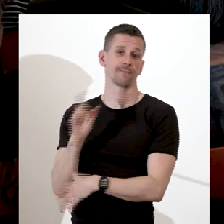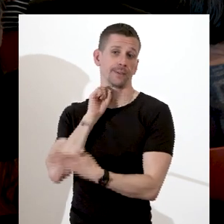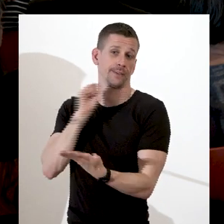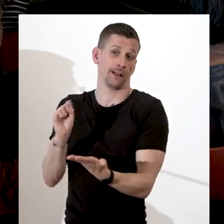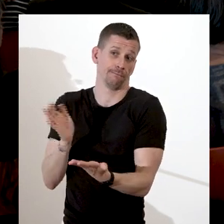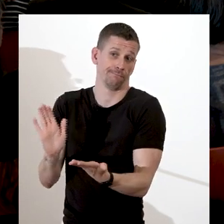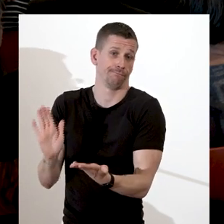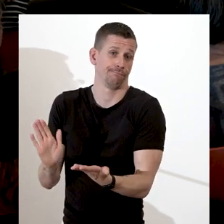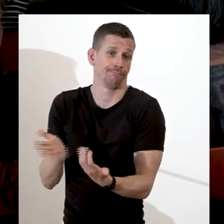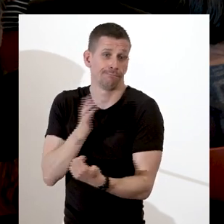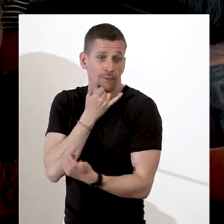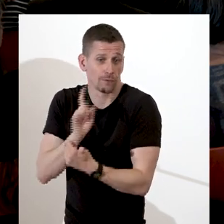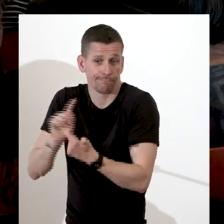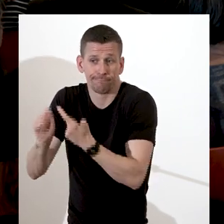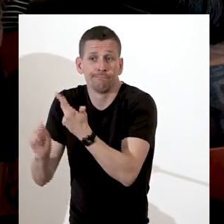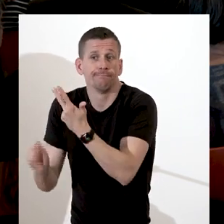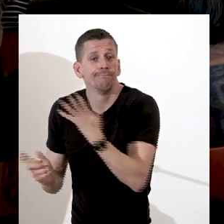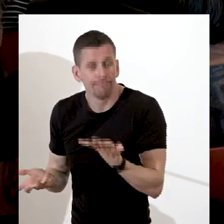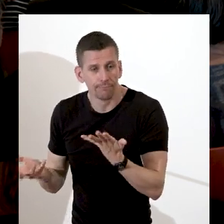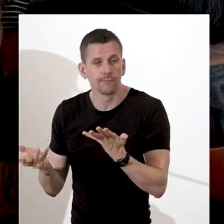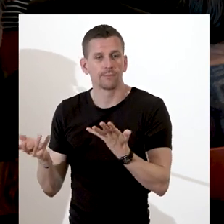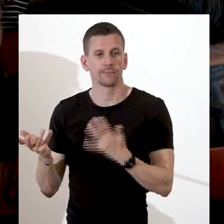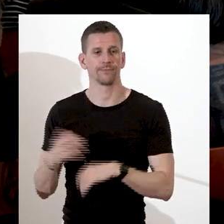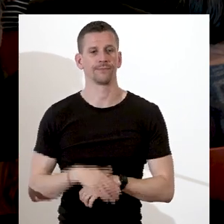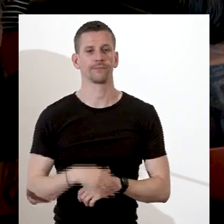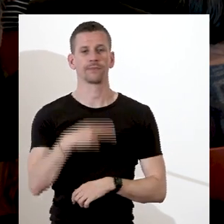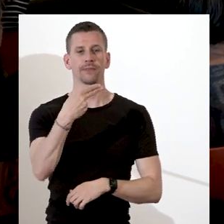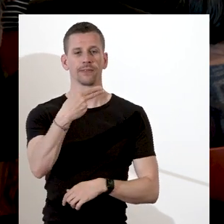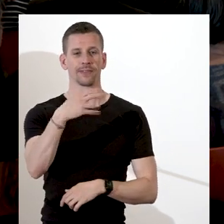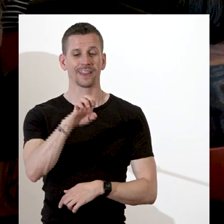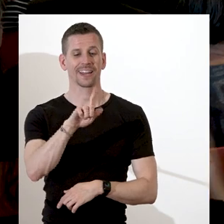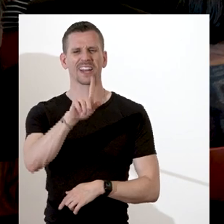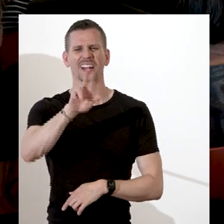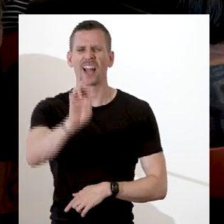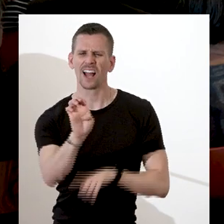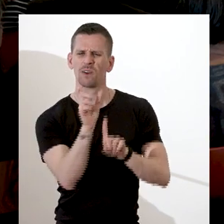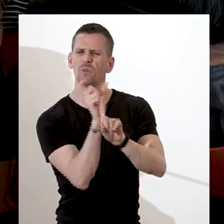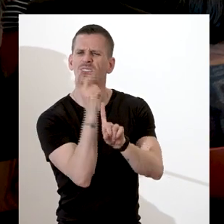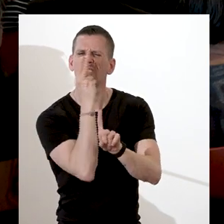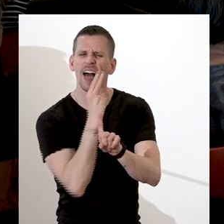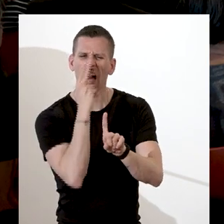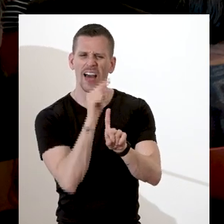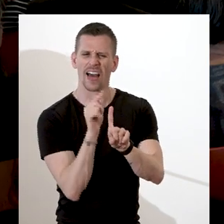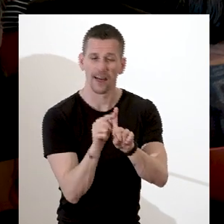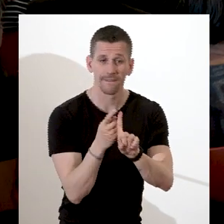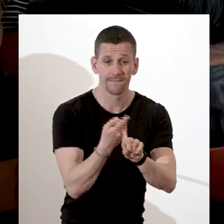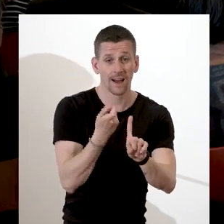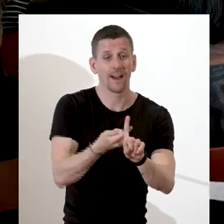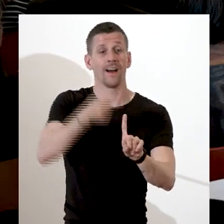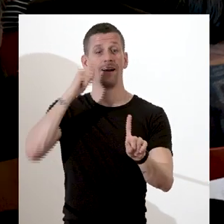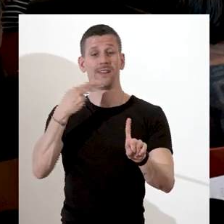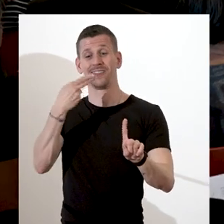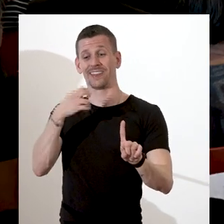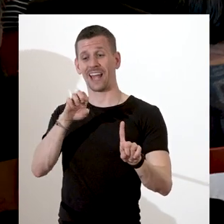guillemets, emprunté à l'espagnol « negro », désigne au XVe siècle une personne de race noire avant de prendre au XVIIIe